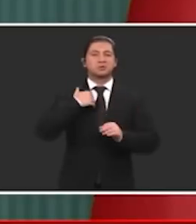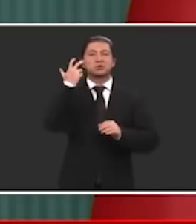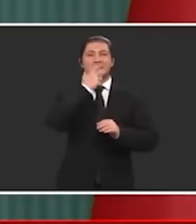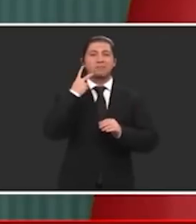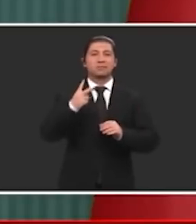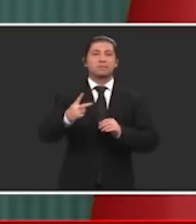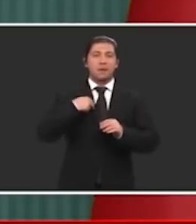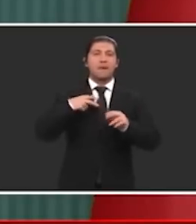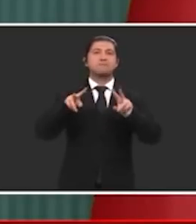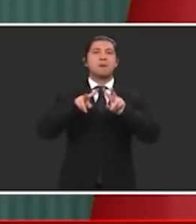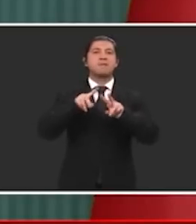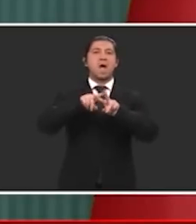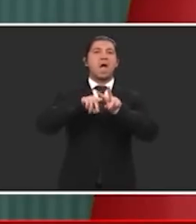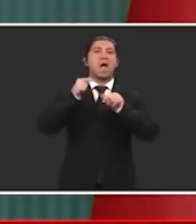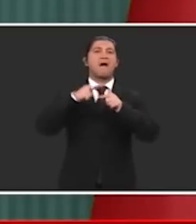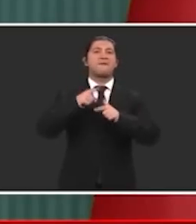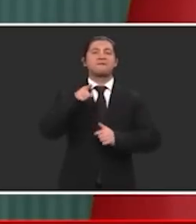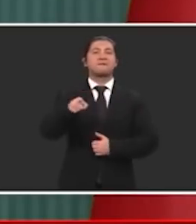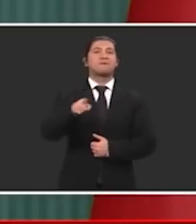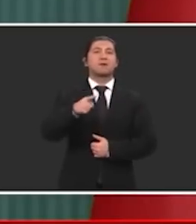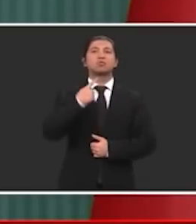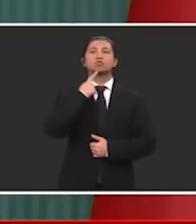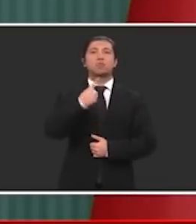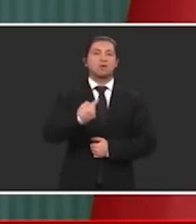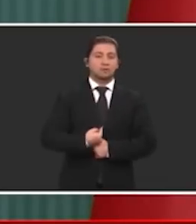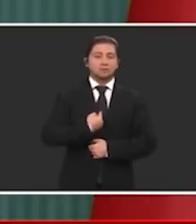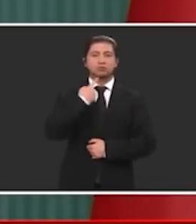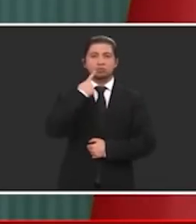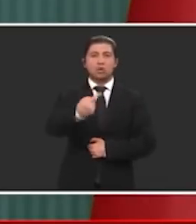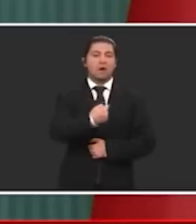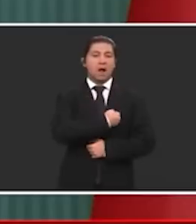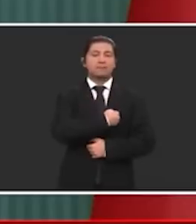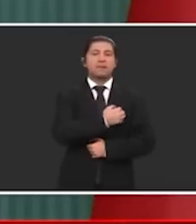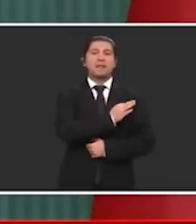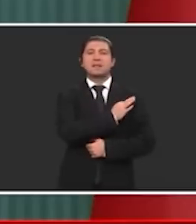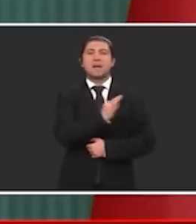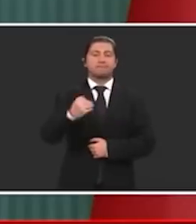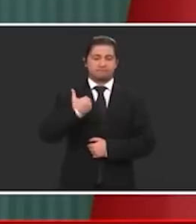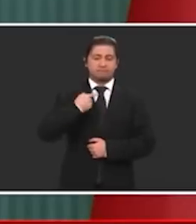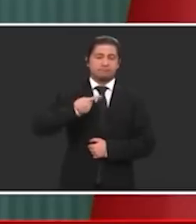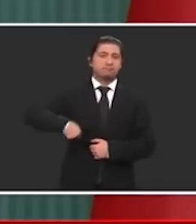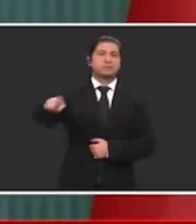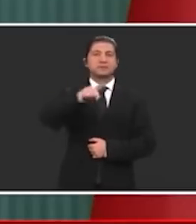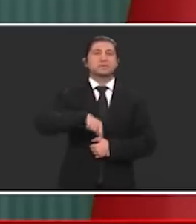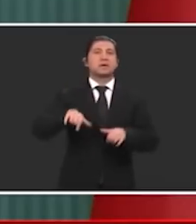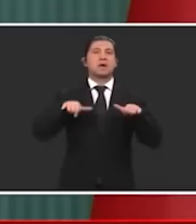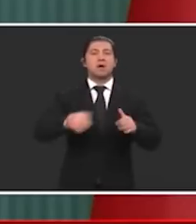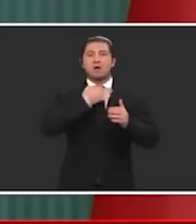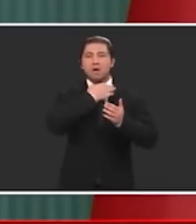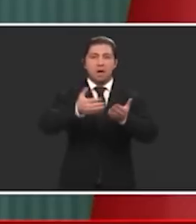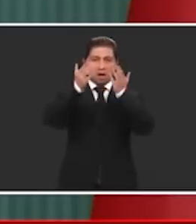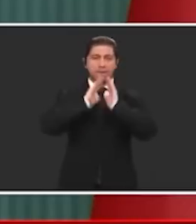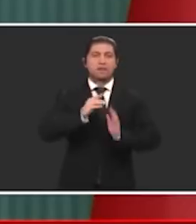merhum Mehmet Akif'in şu niyazına tüm kalbimizle bizler de amin